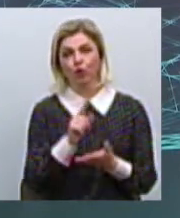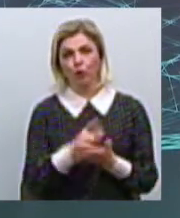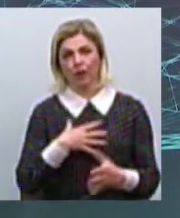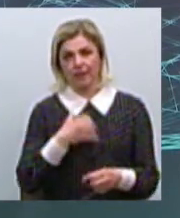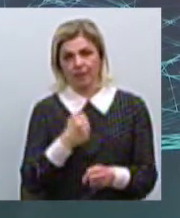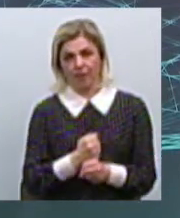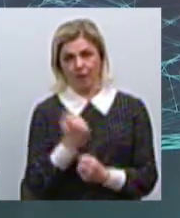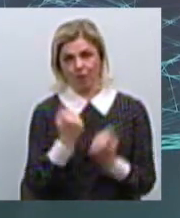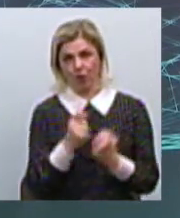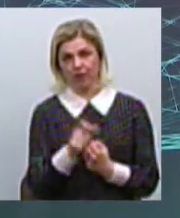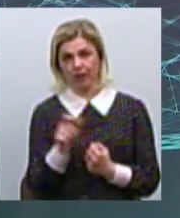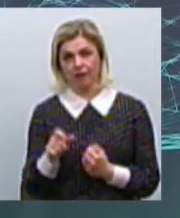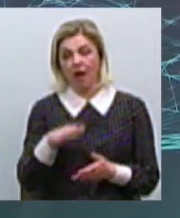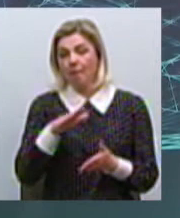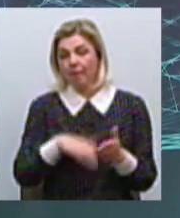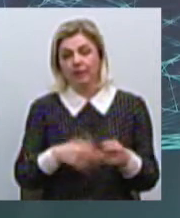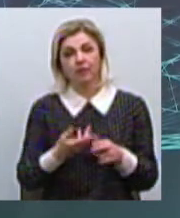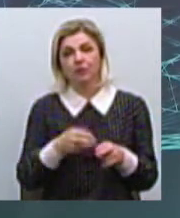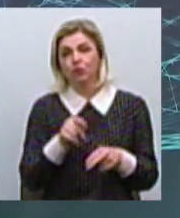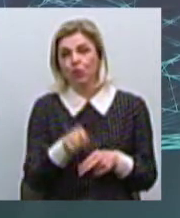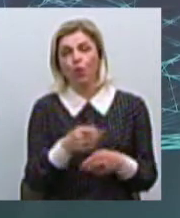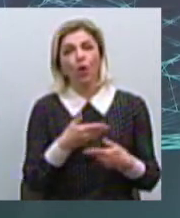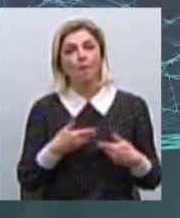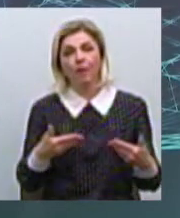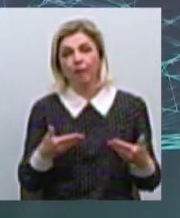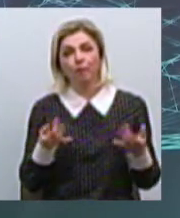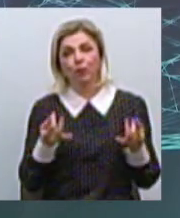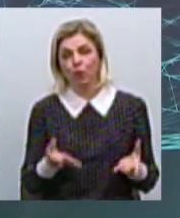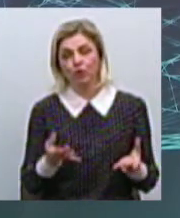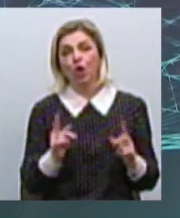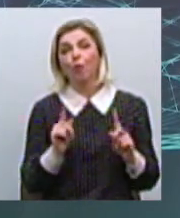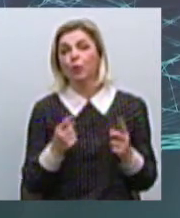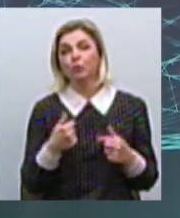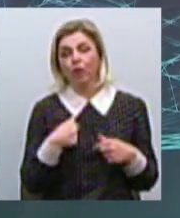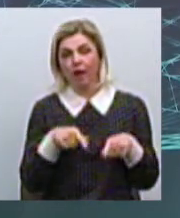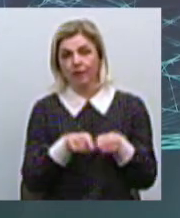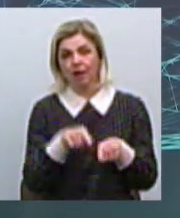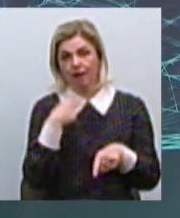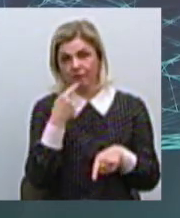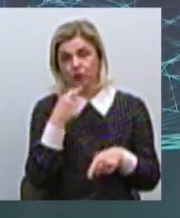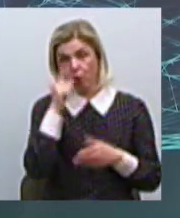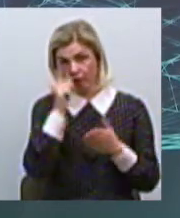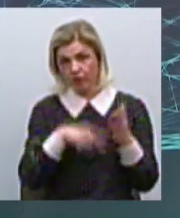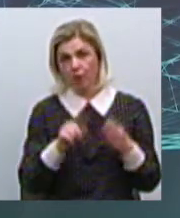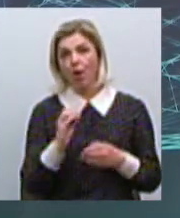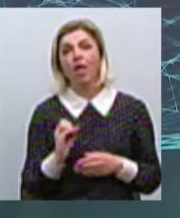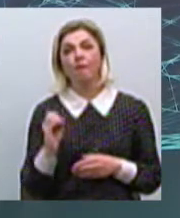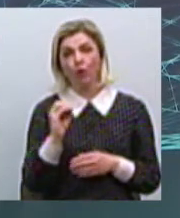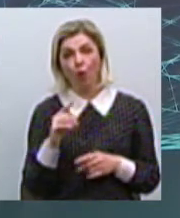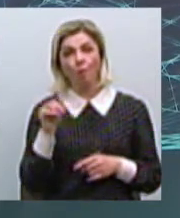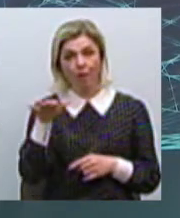водіїв. Без цього ми просто... Ну, я чому так кажу, досить впевнено, бо Європа саме таким чином